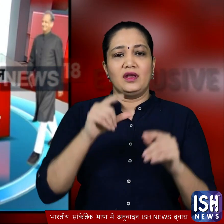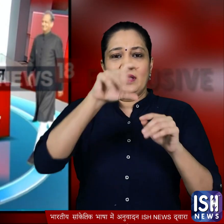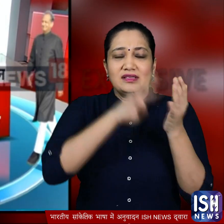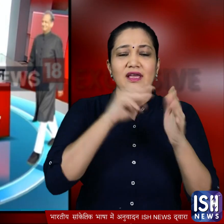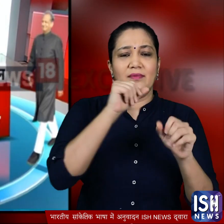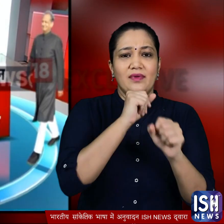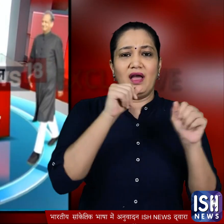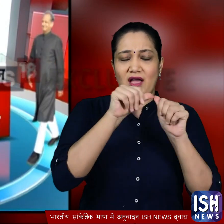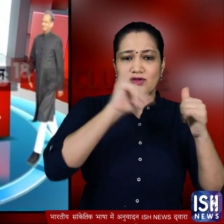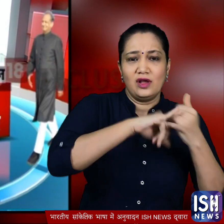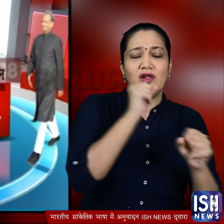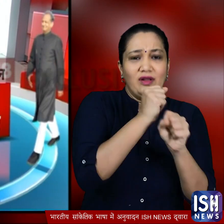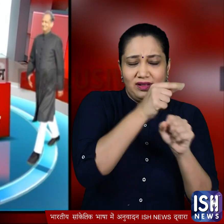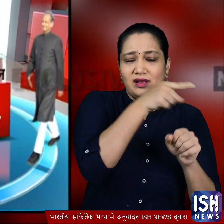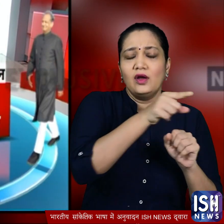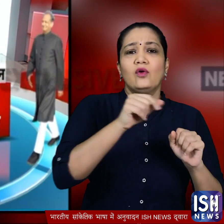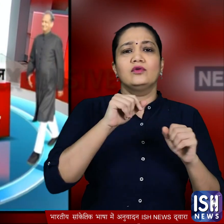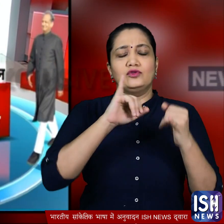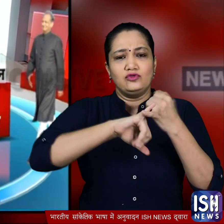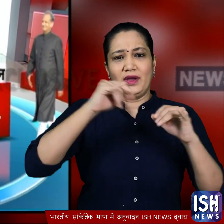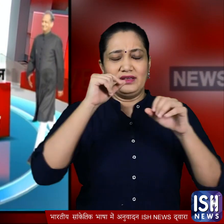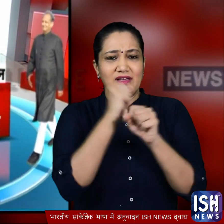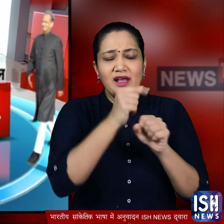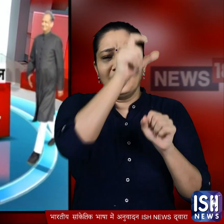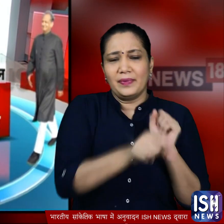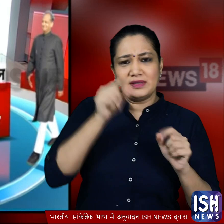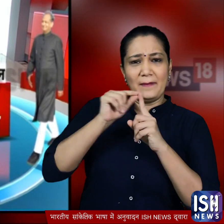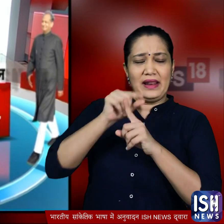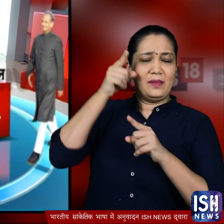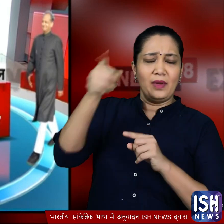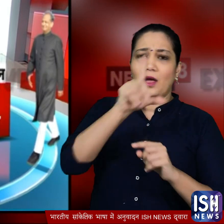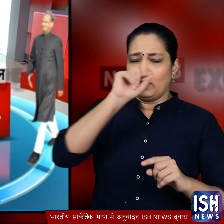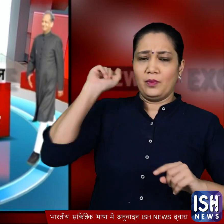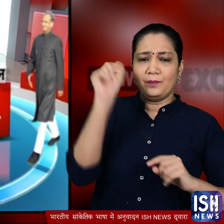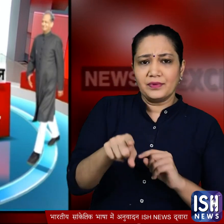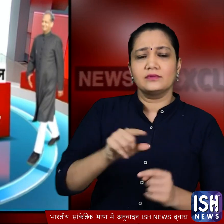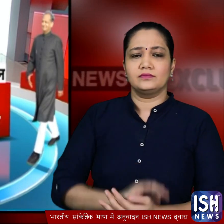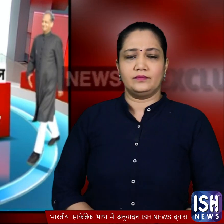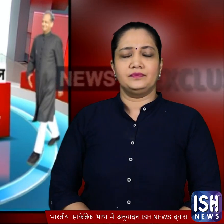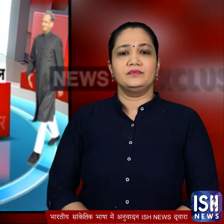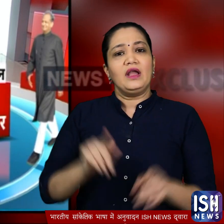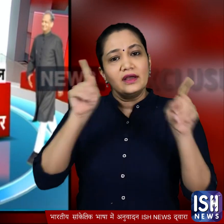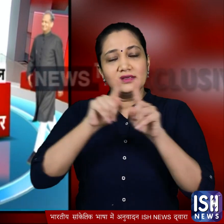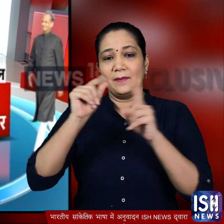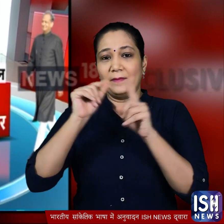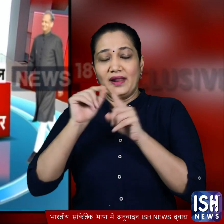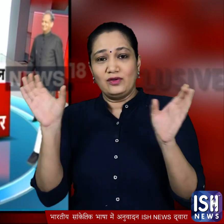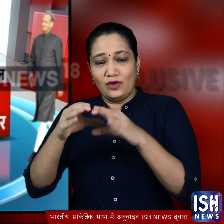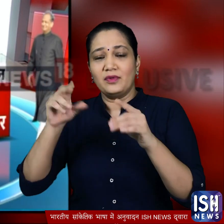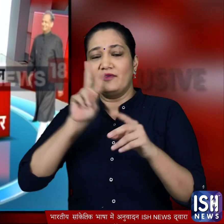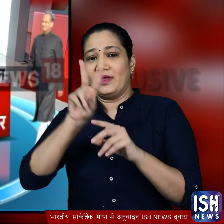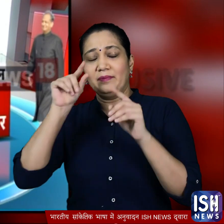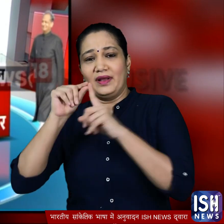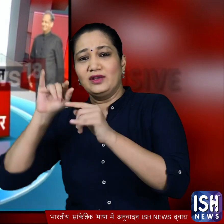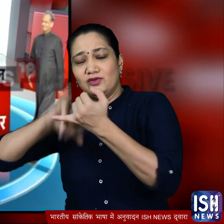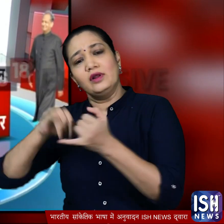करीबी मंत्री सुभाष गर्ग ने ट्वीट कर बिना नाम लिए पायलट गुट पर जुमले के जरिए निशाना साधा, जिस पर पायलट खेमे के वेद प्रकाश सोलंकी